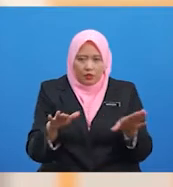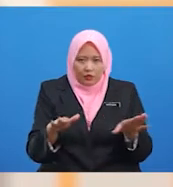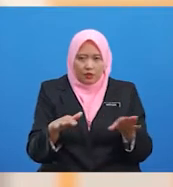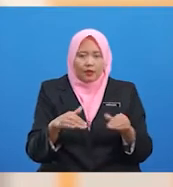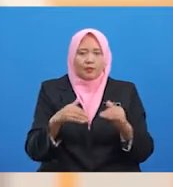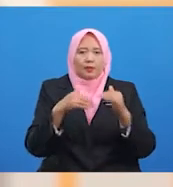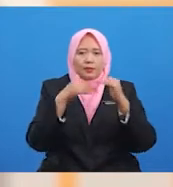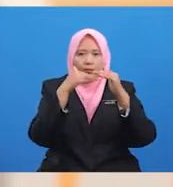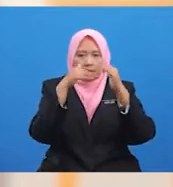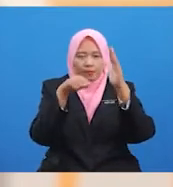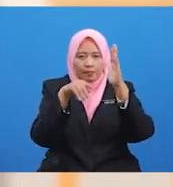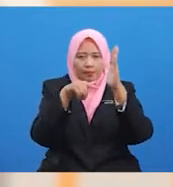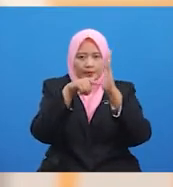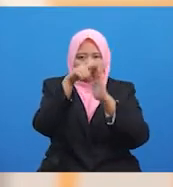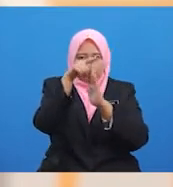RM25 juta.